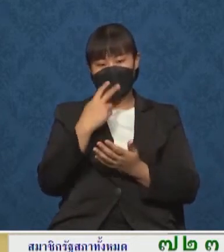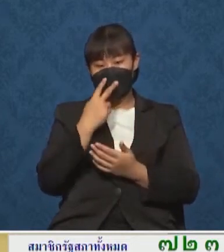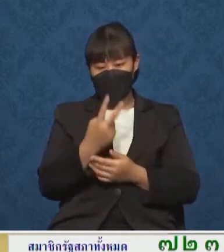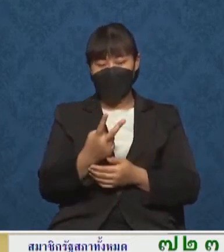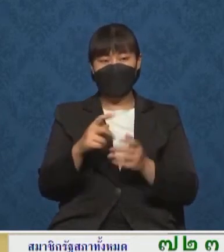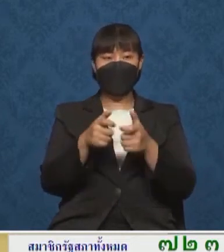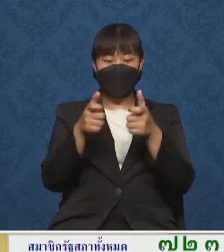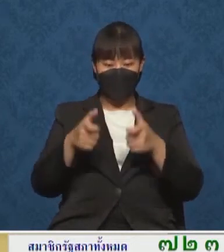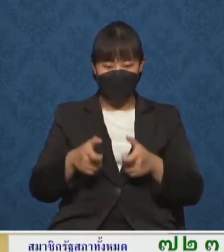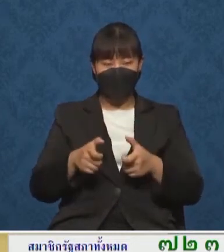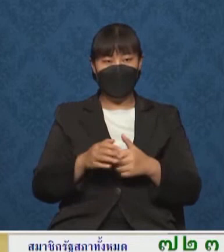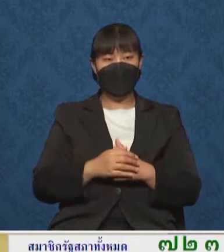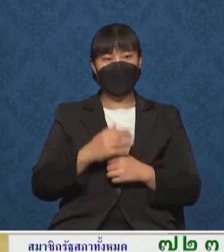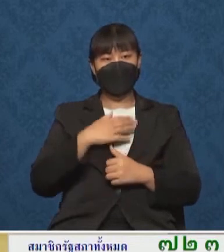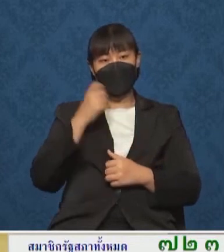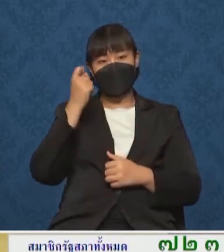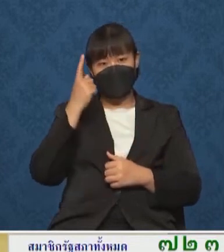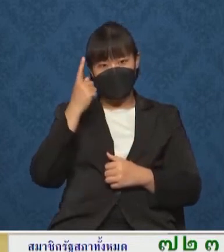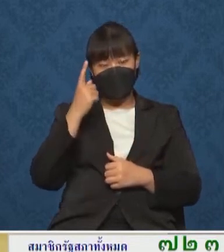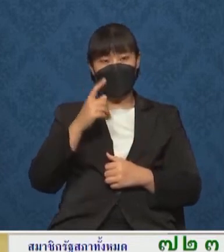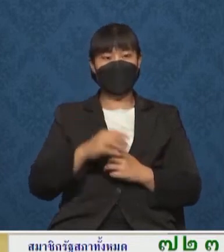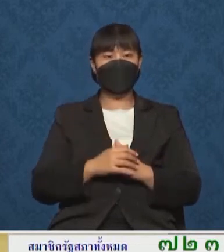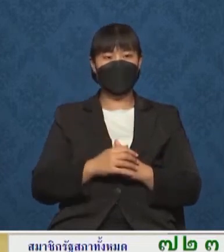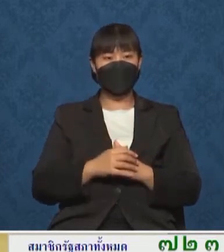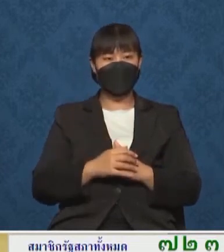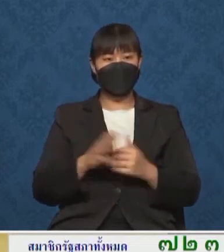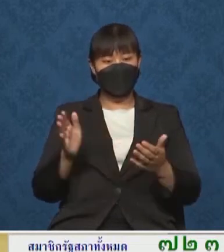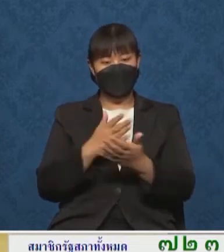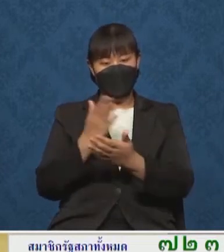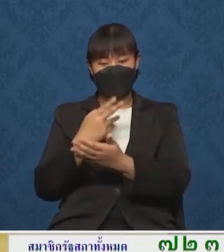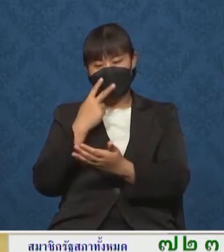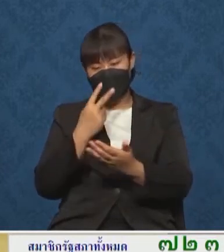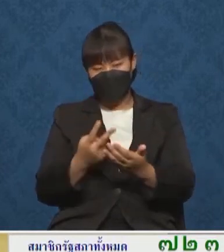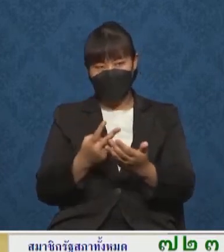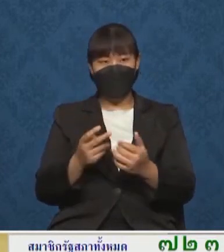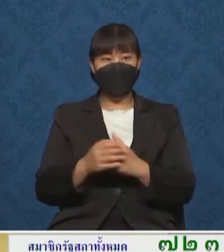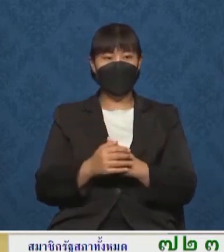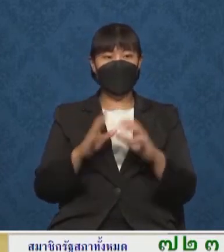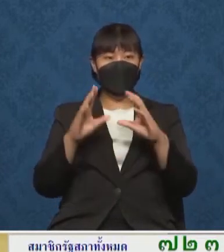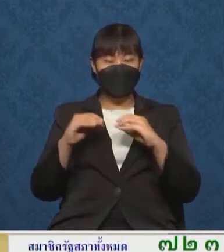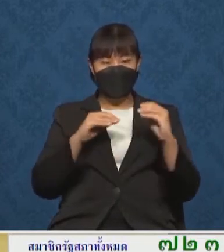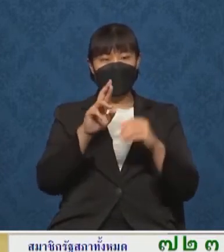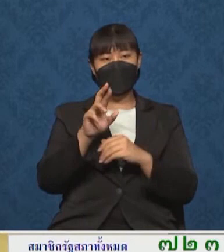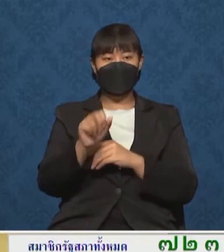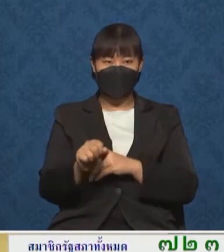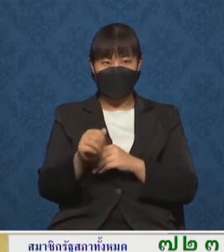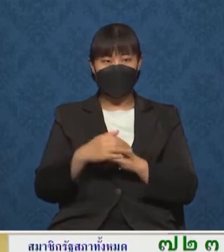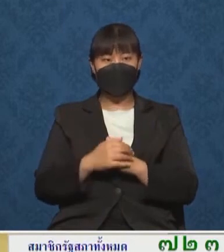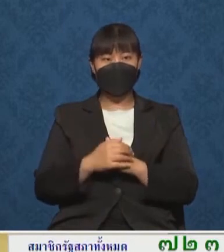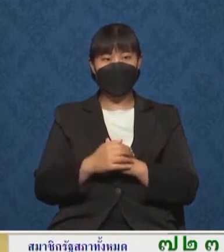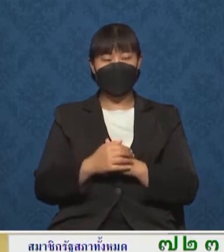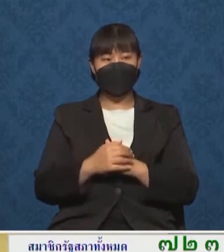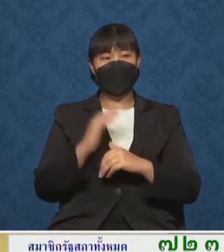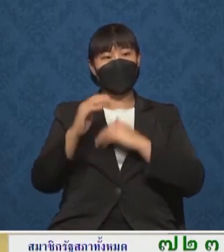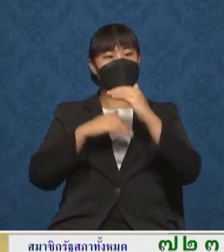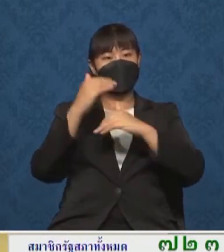ายงานนะครับซึ่งผมเข้าใจว่าสมาชิกหลายท่านได้เคยเปิดผ่านแล้วเป็นหนึ่งในรายงานการประชุมของรัฐสภาเนี่ยก็จะพบว่ามีการรายงานความคืบหน้าการป